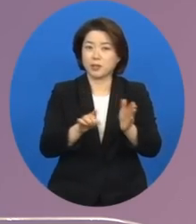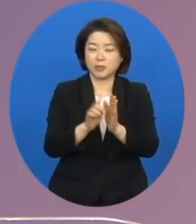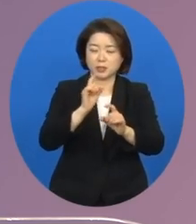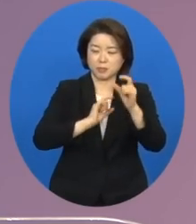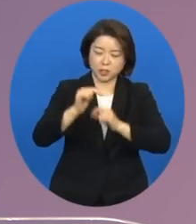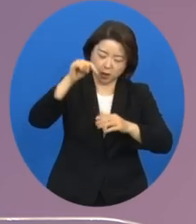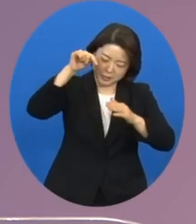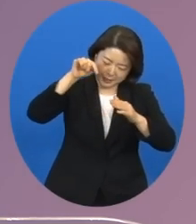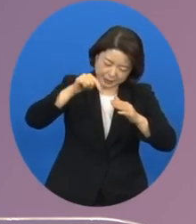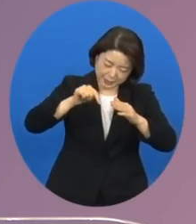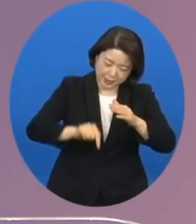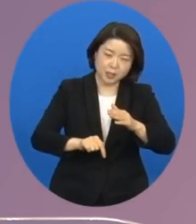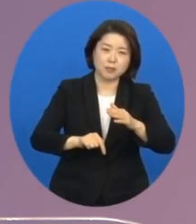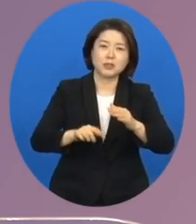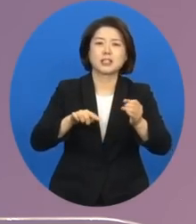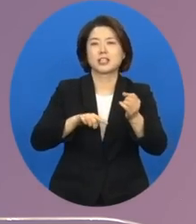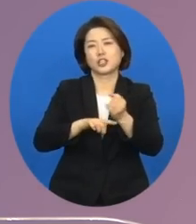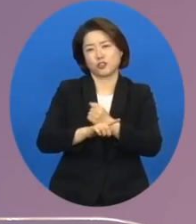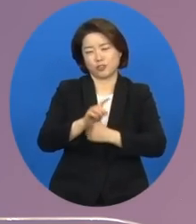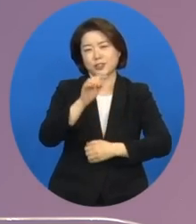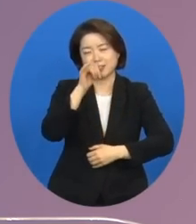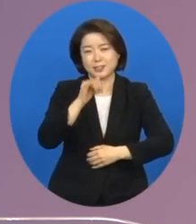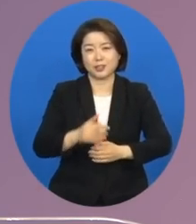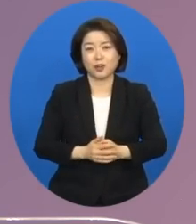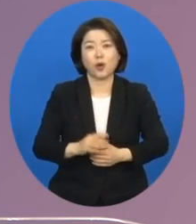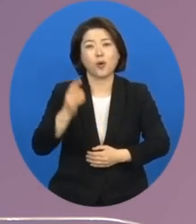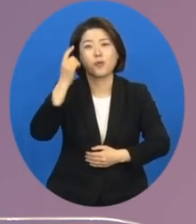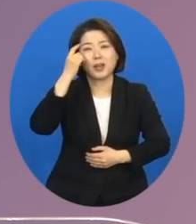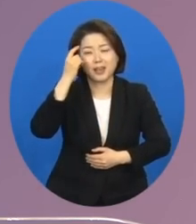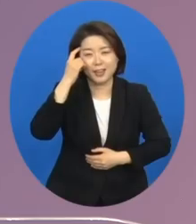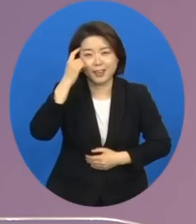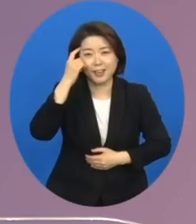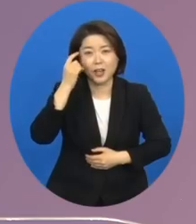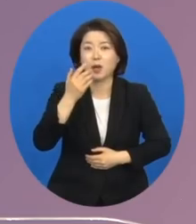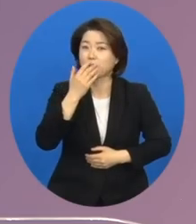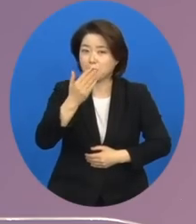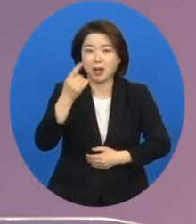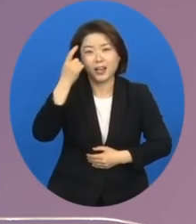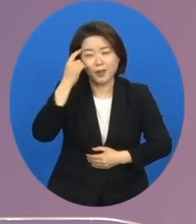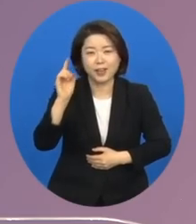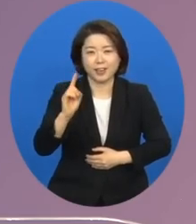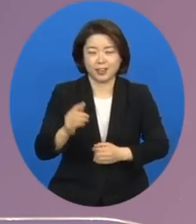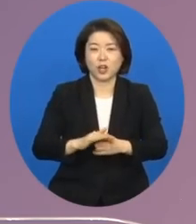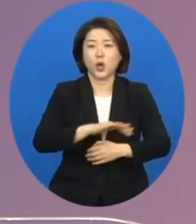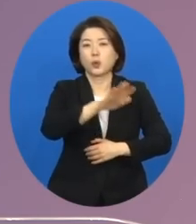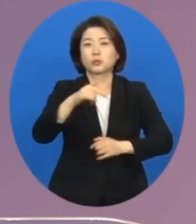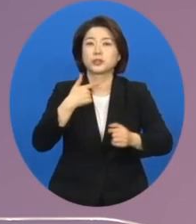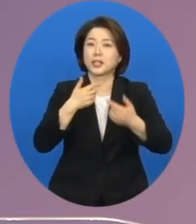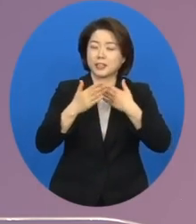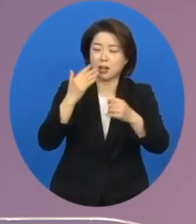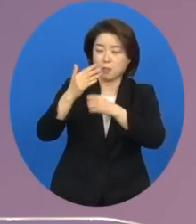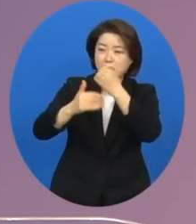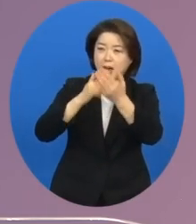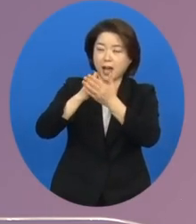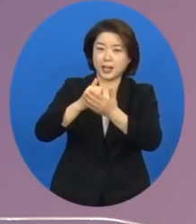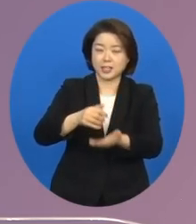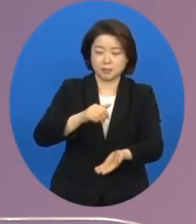더 깊어질 수밖에 없는 이유가 있습니다 그것은 무엇이냐 하면 우리가 경험하는 하나님의